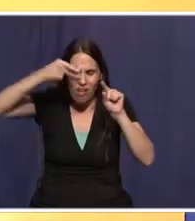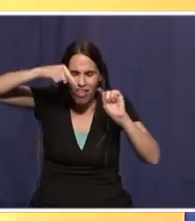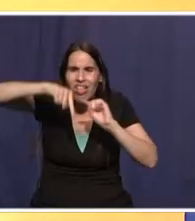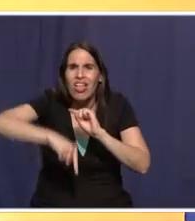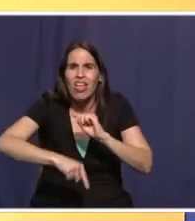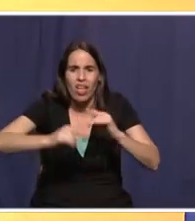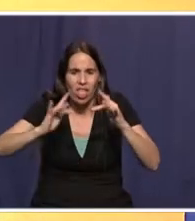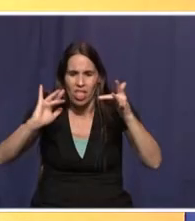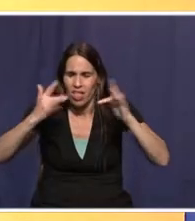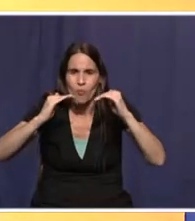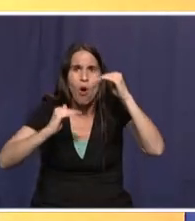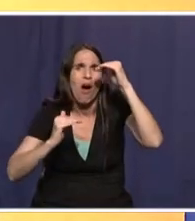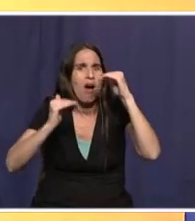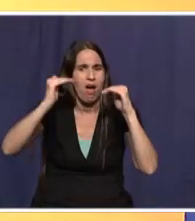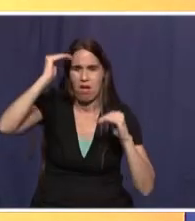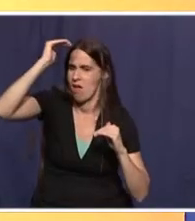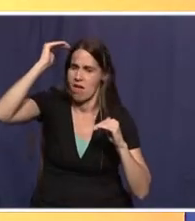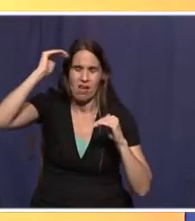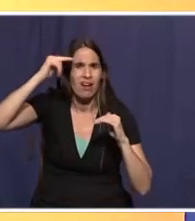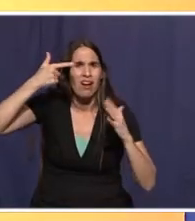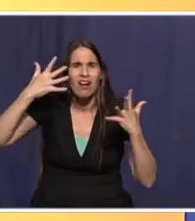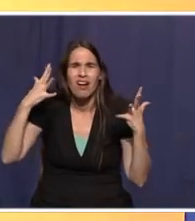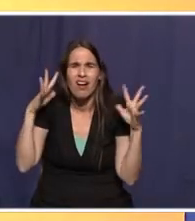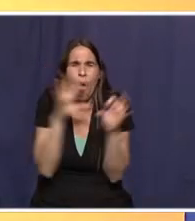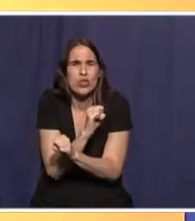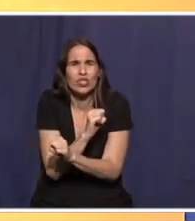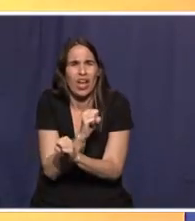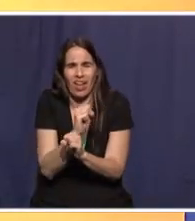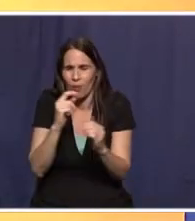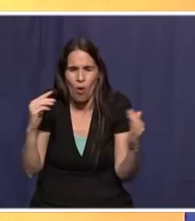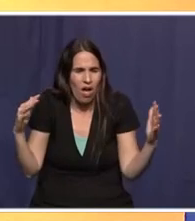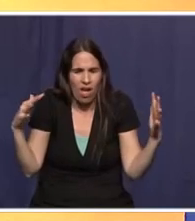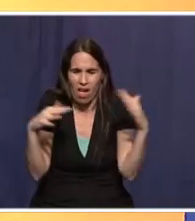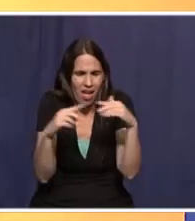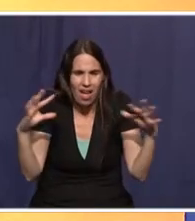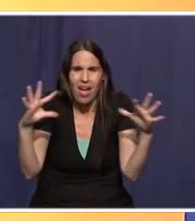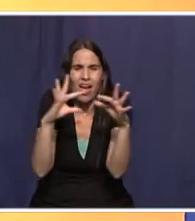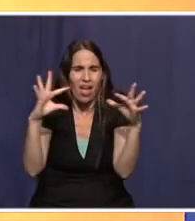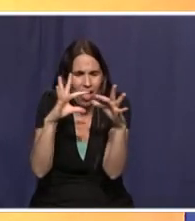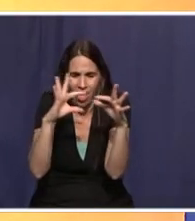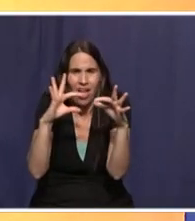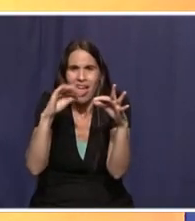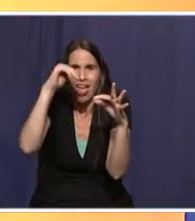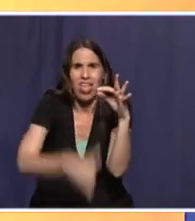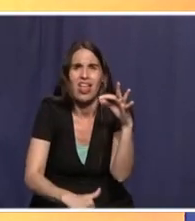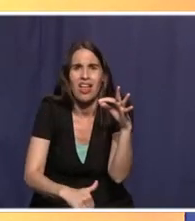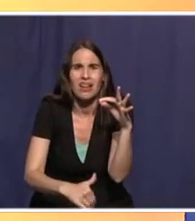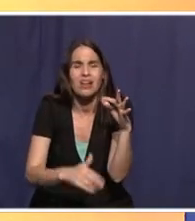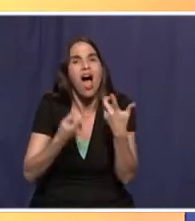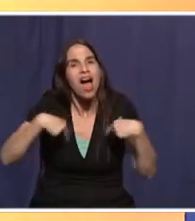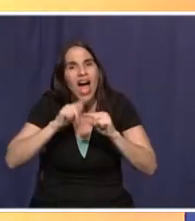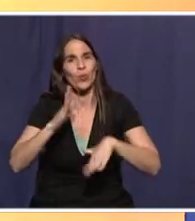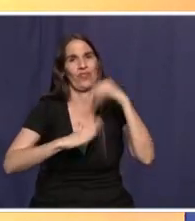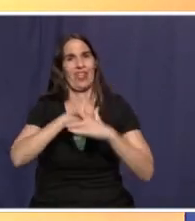ומבהילה וחשוכה יותר. אנחנו לא אנשי התחום, אנחנו אנשים שיבנו יחד את הגשר.